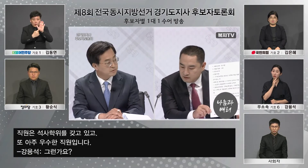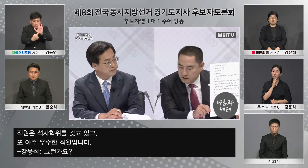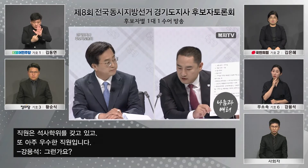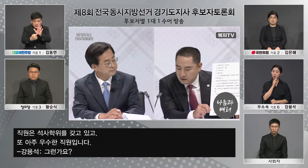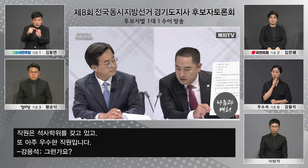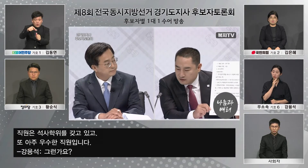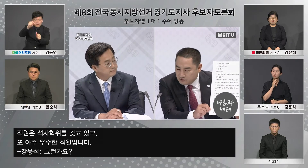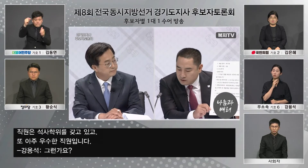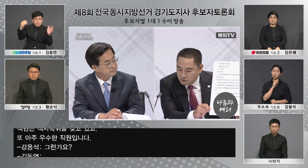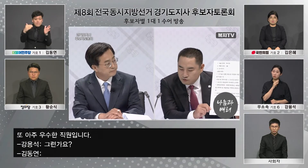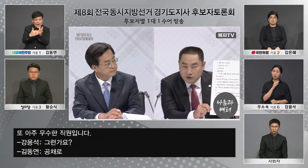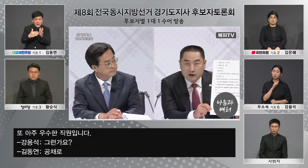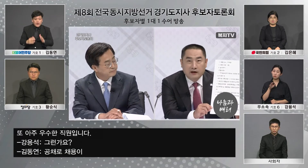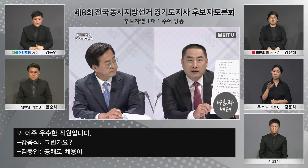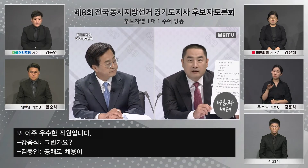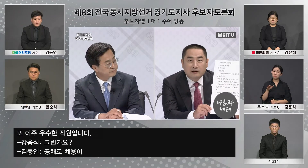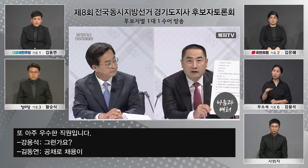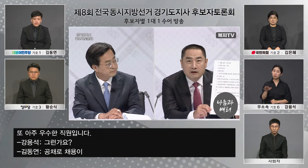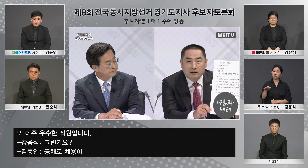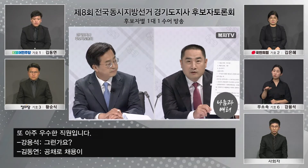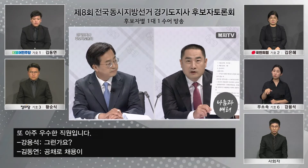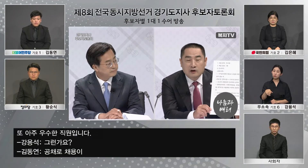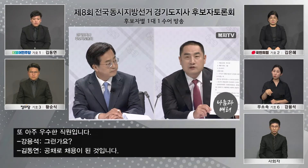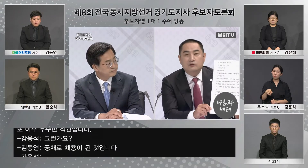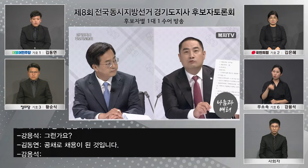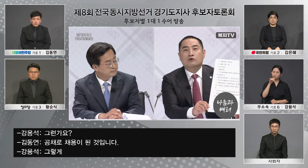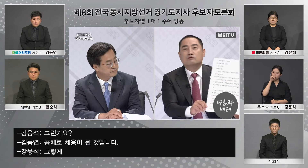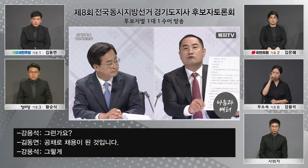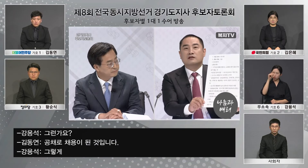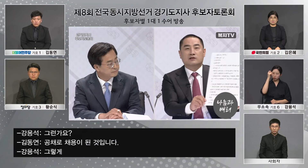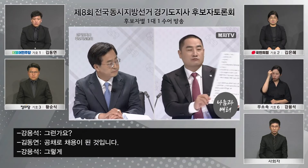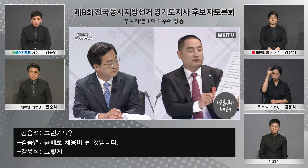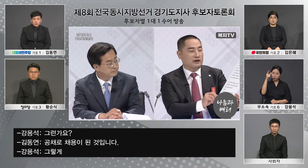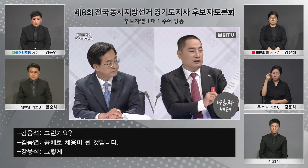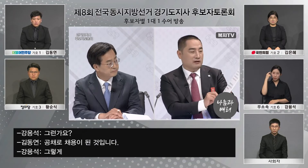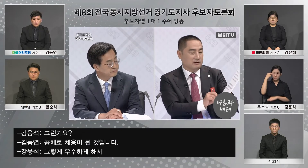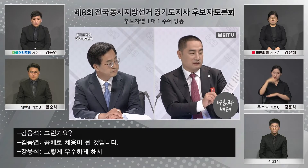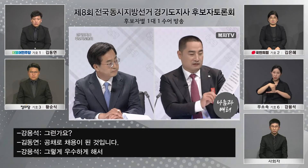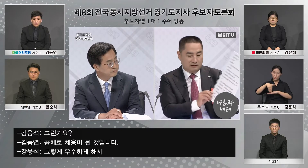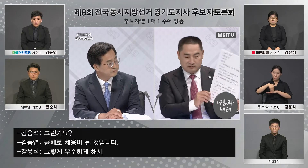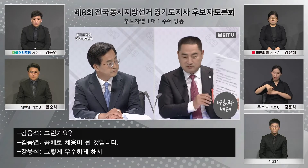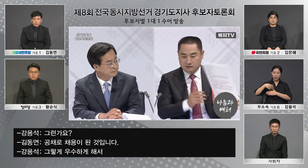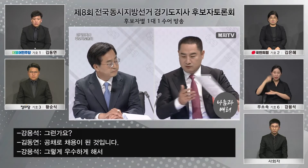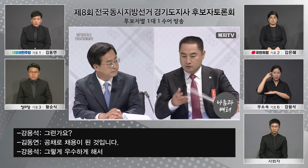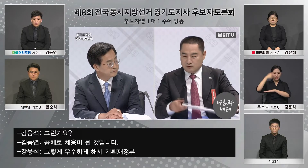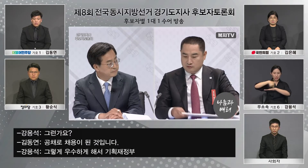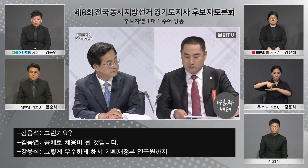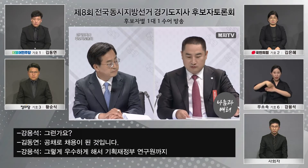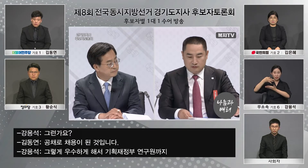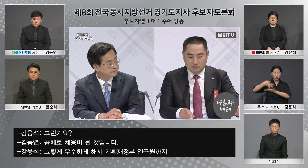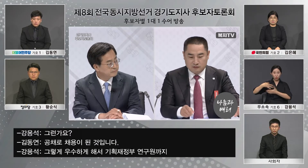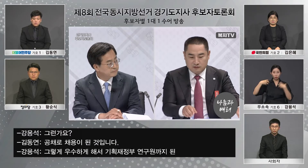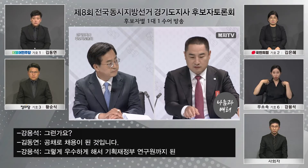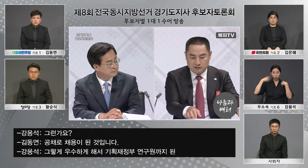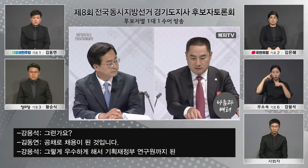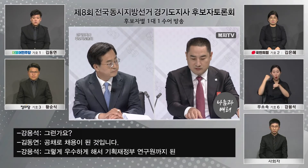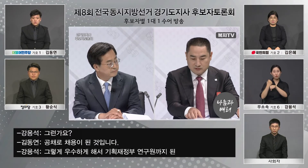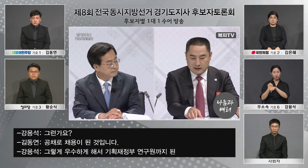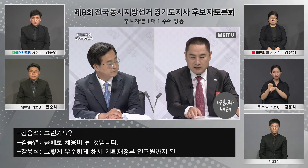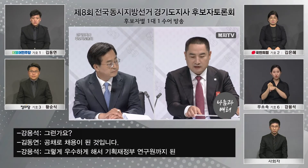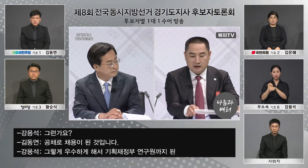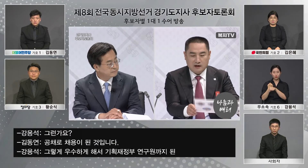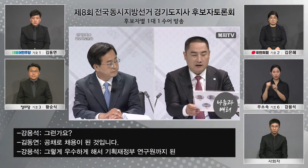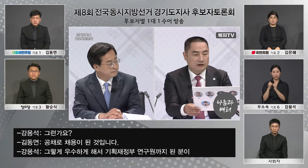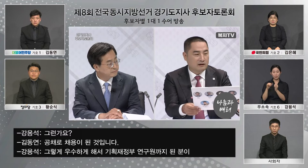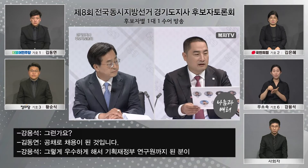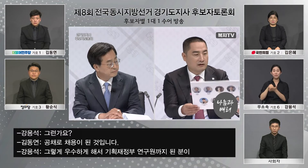그런데 그렇게 우수하게 해서 기획재정부 연구원까지 된 분이 또